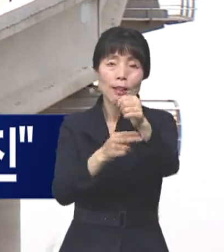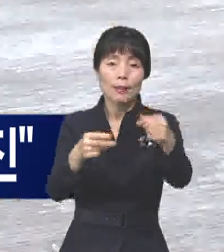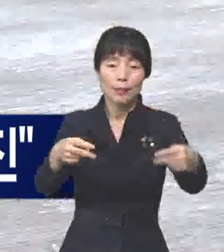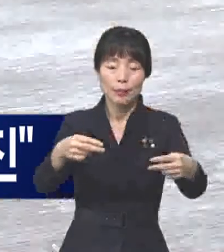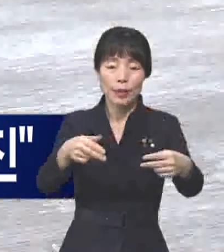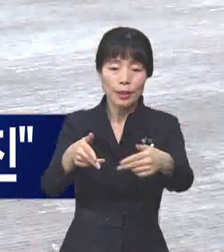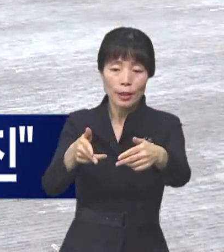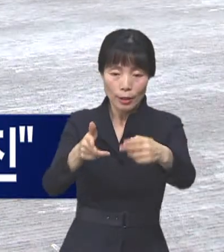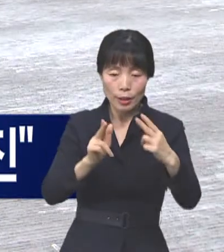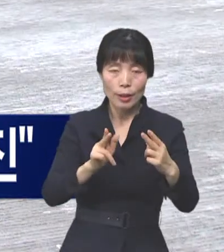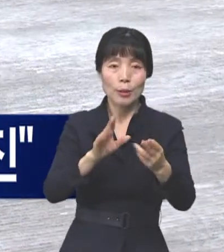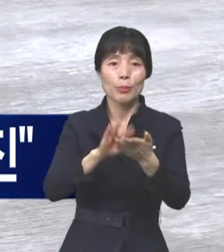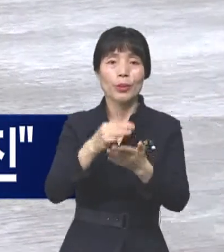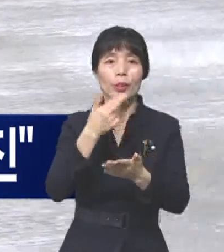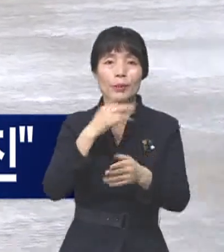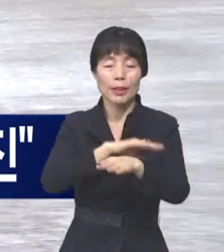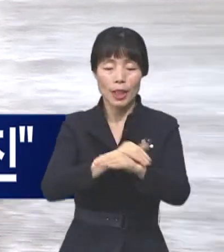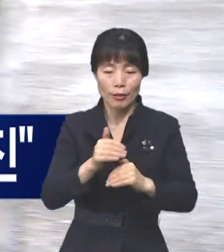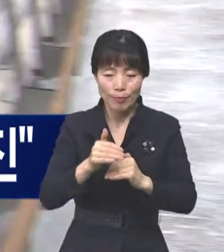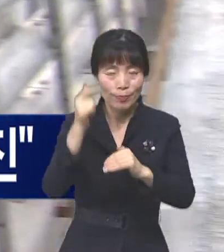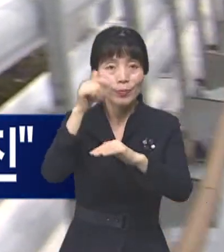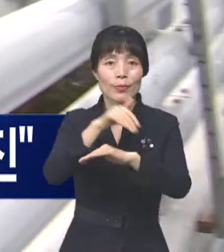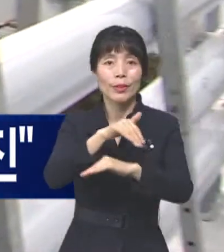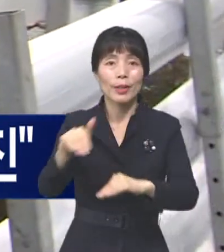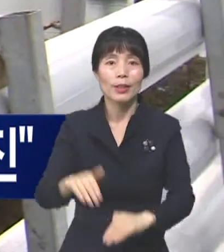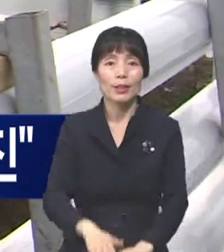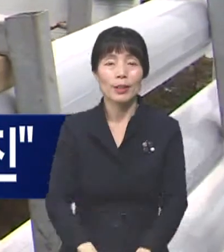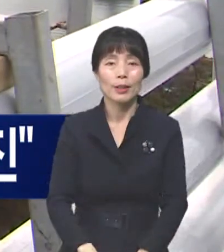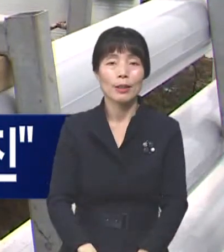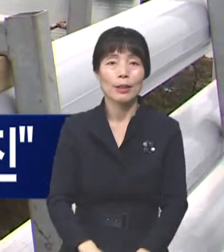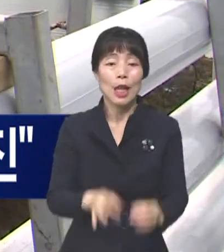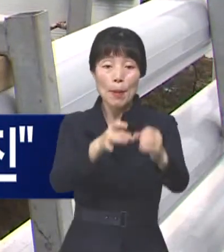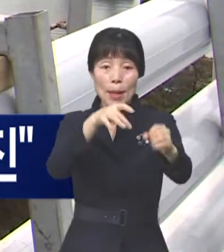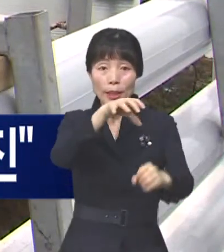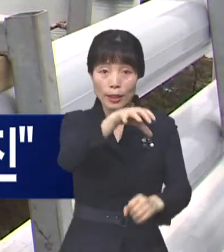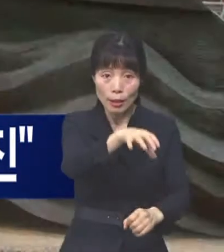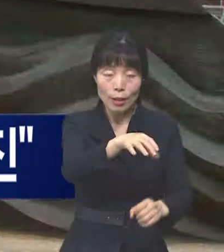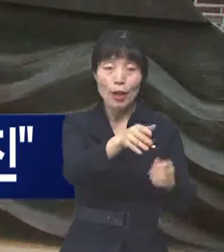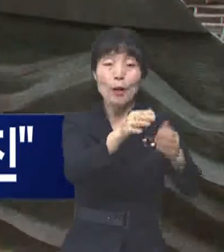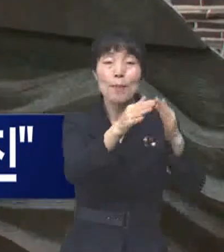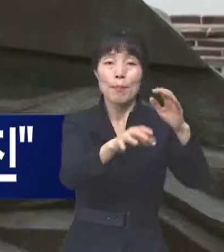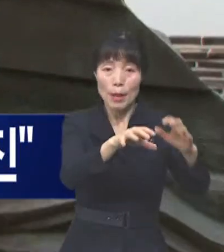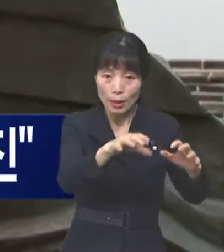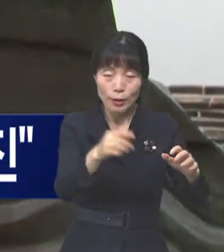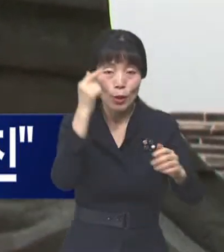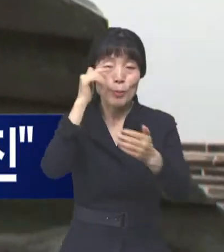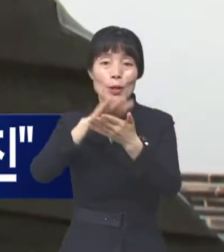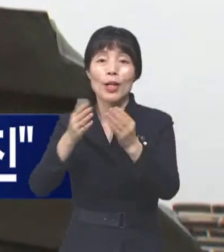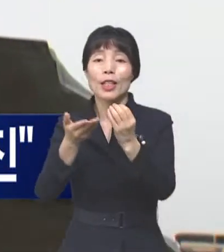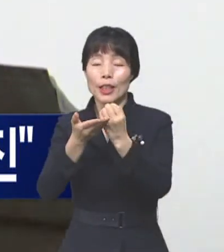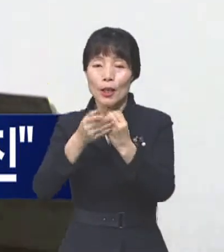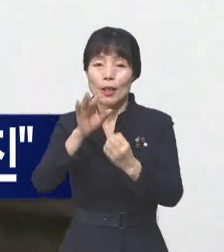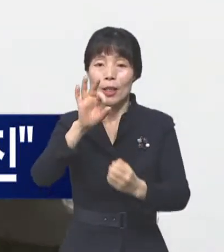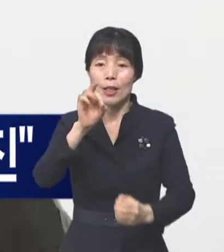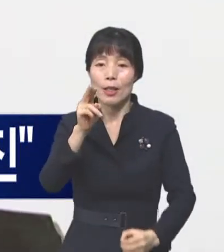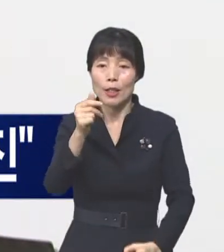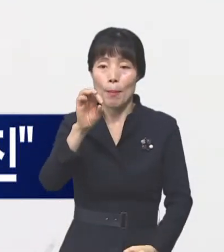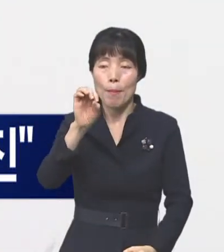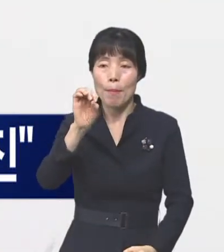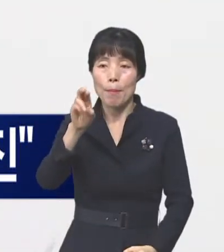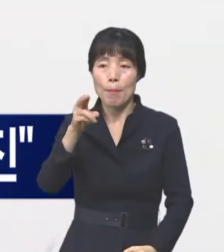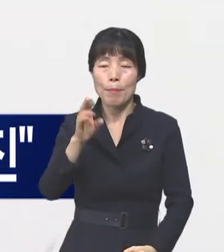연륙교 사업도 차질 없이 추진한다는 계획입니다. 백령 심청이 마을 뉴딜 사업과 평화의 섬 연평도 뉴딜 사업